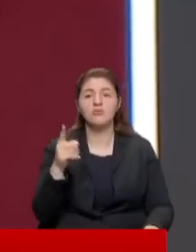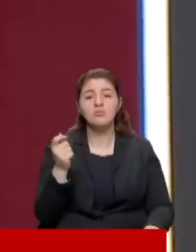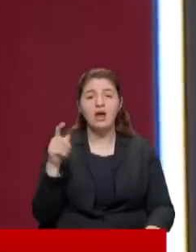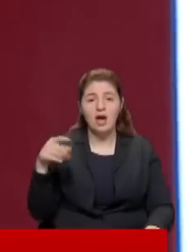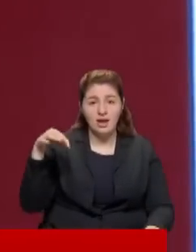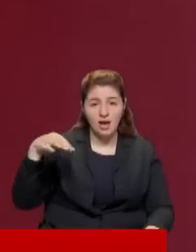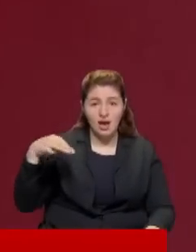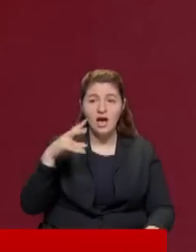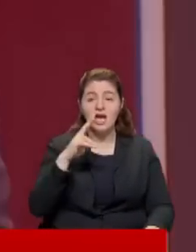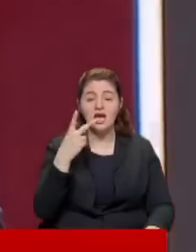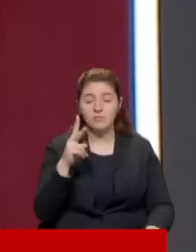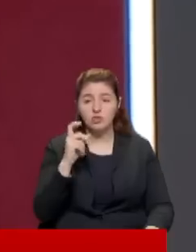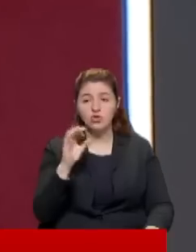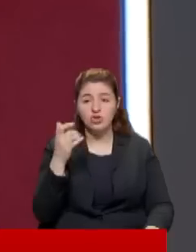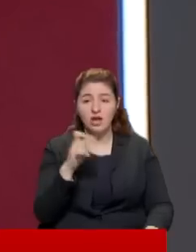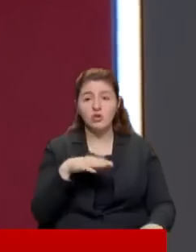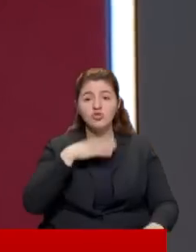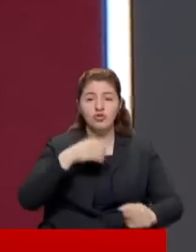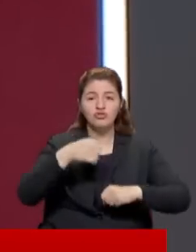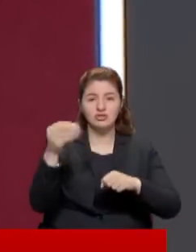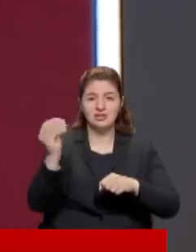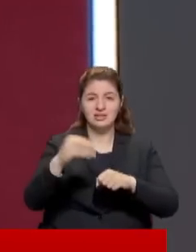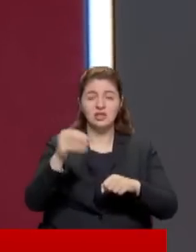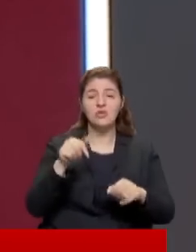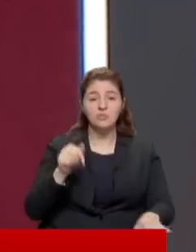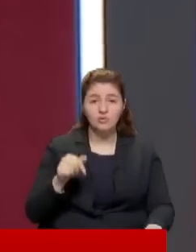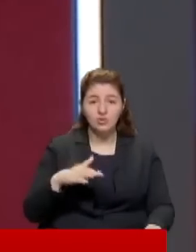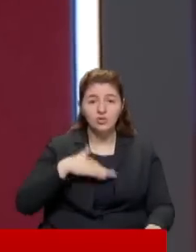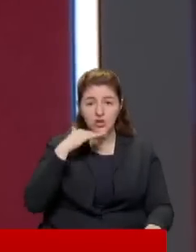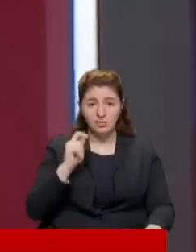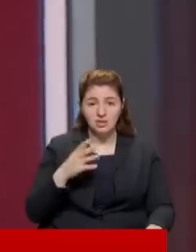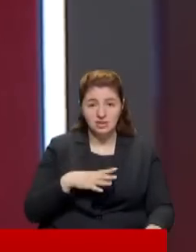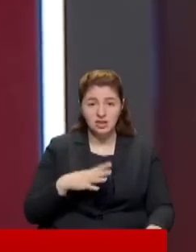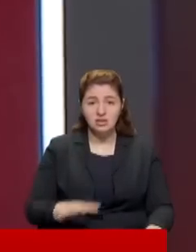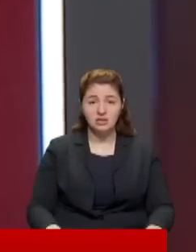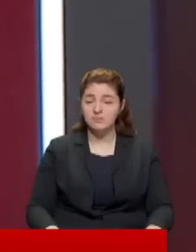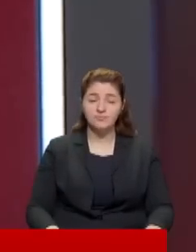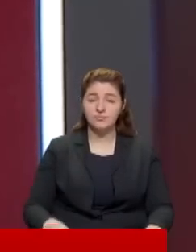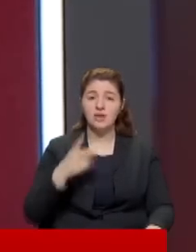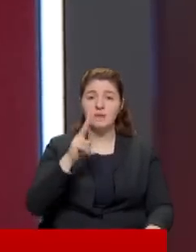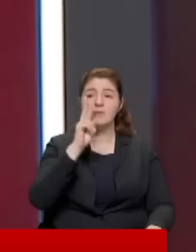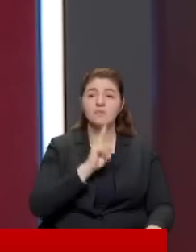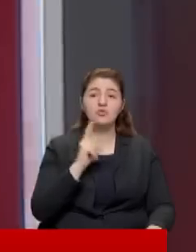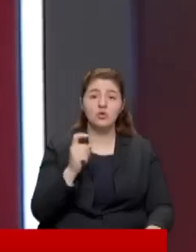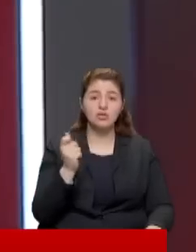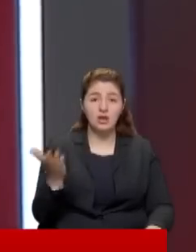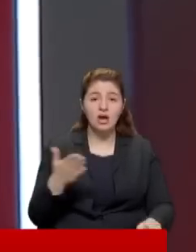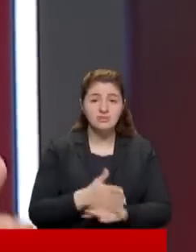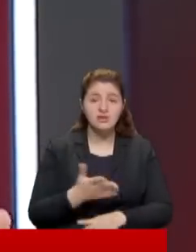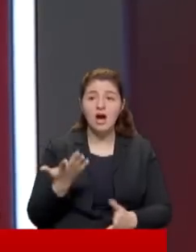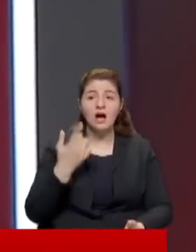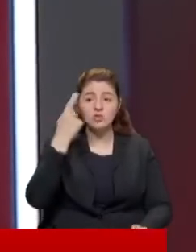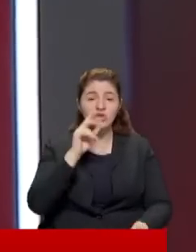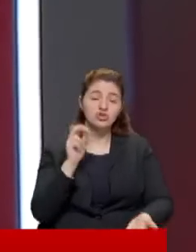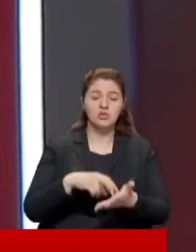parayla 2009'un Ocak ayında doldurduğunuz bir fileyi bugün doldurmak isterseniz 2209 lira. Hangi